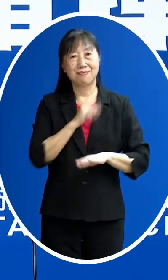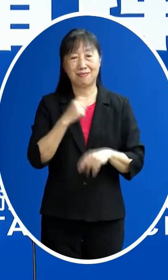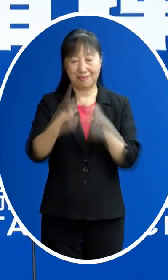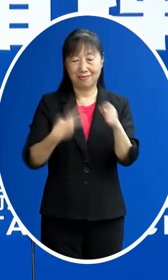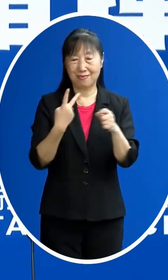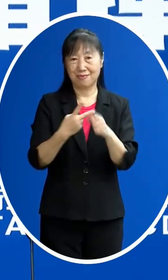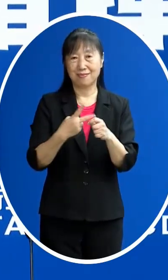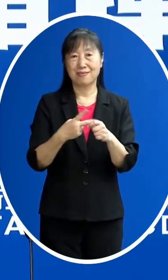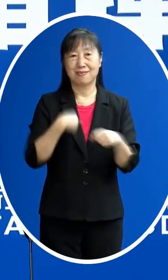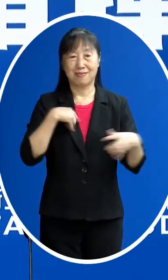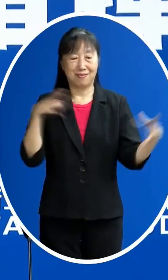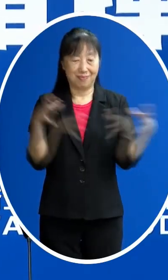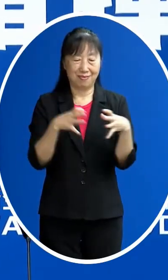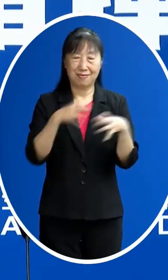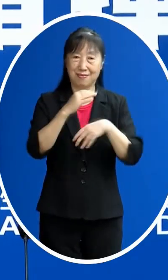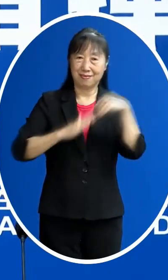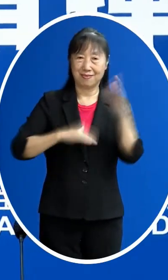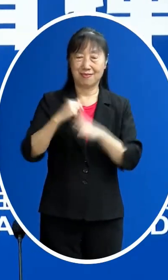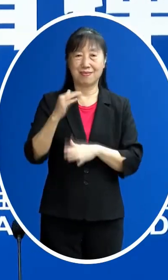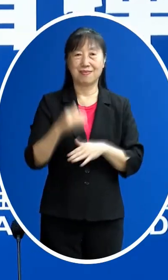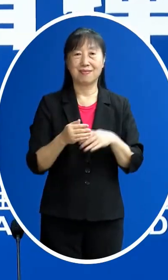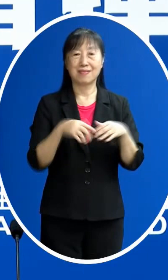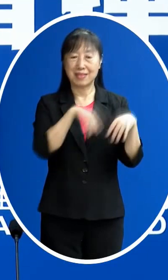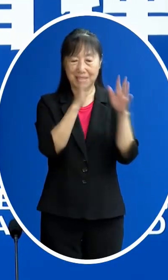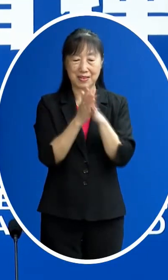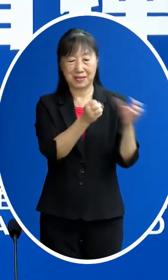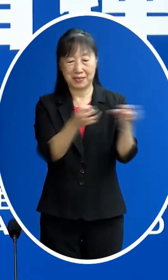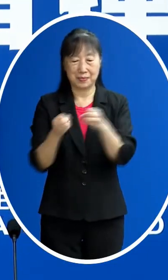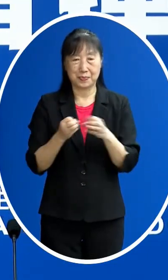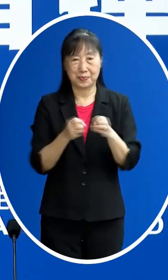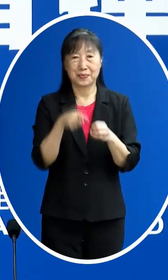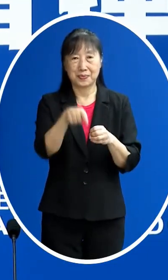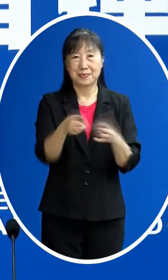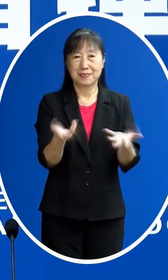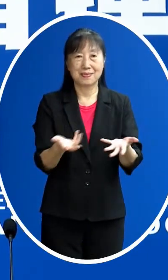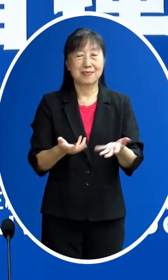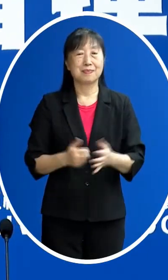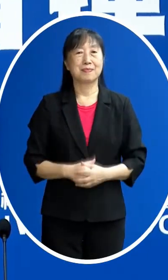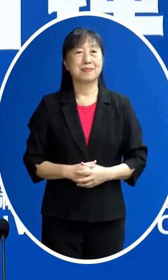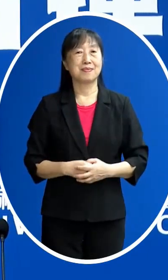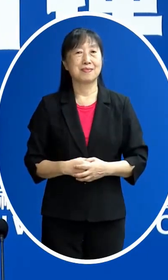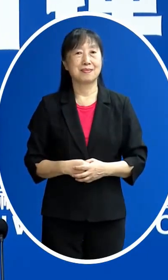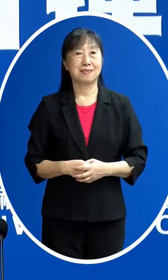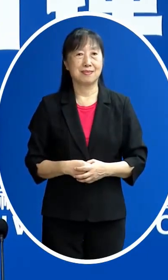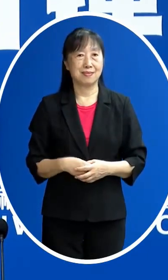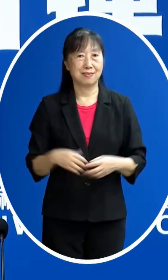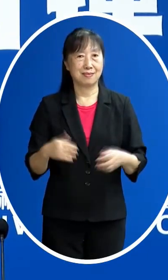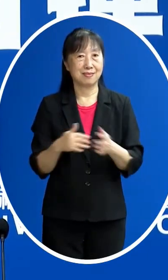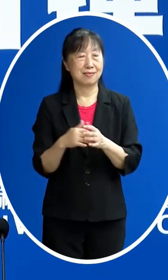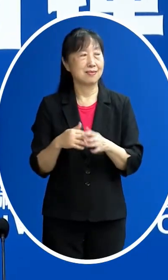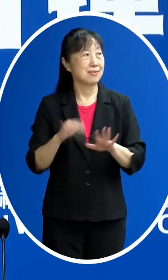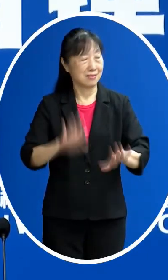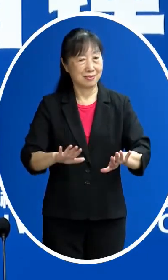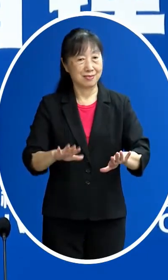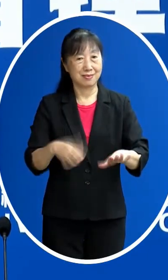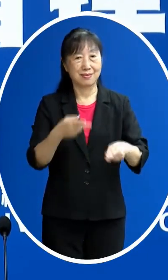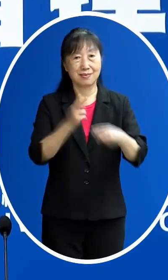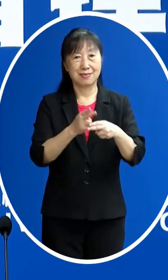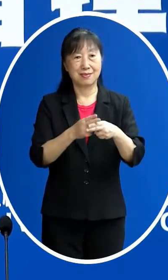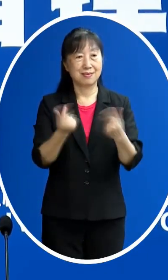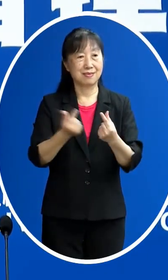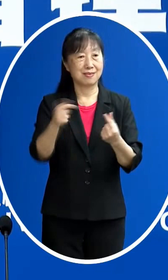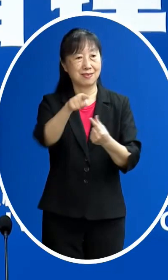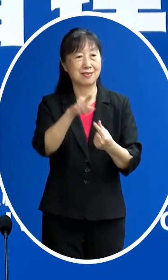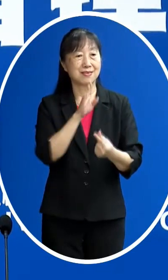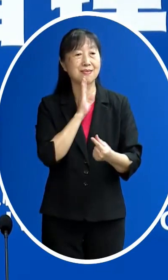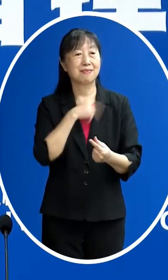这两年我们大家一起努力讨论哈，每一件事情已经到了现在，我相信像我